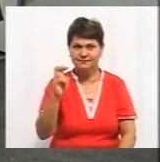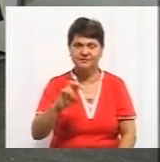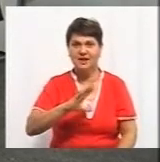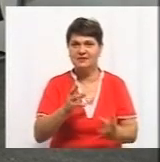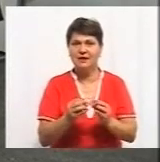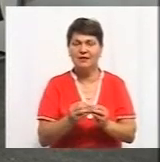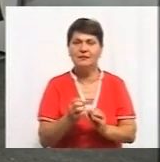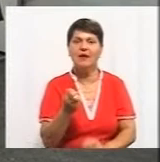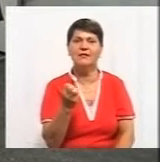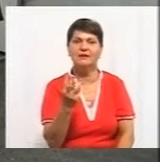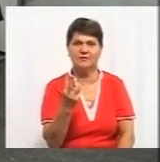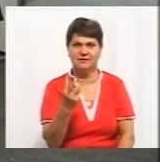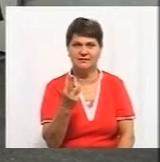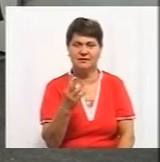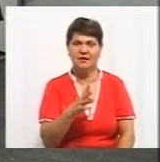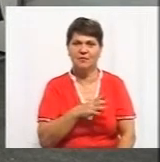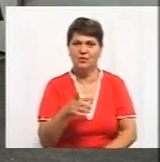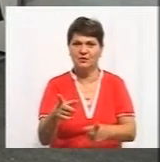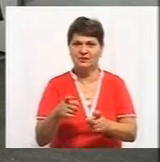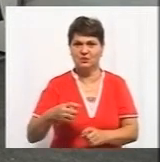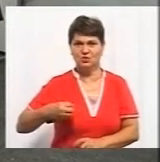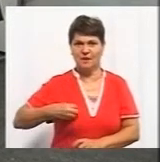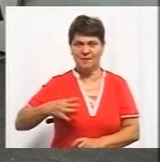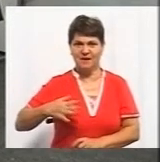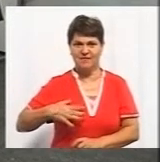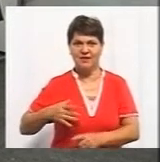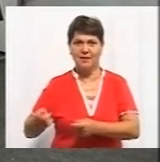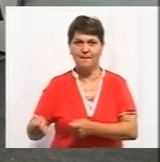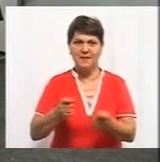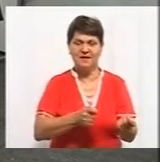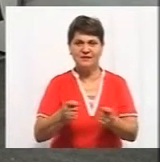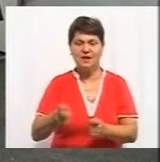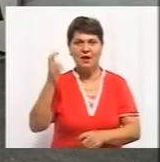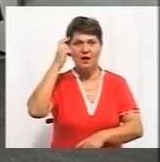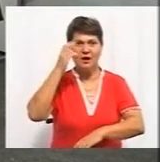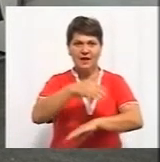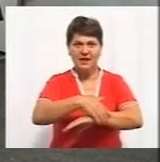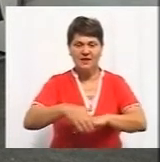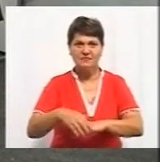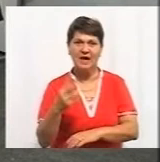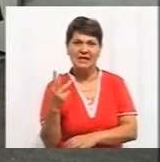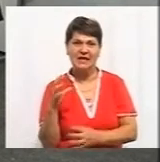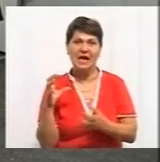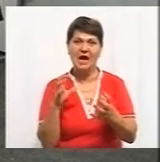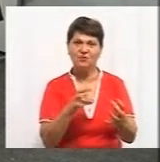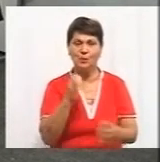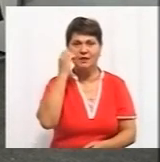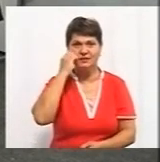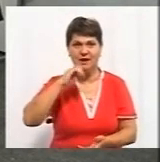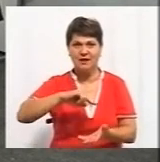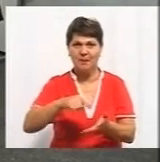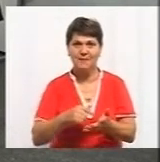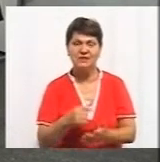на 13 одиниць. Це були залучені приватні перевізники по Київській, там 3 автобуси по Старе місто,